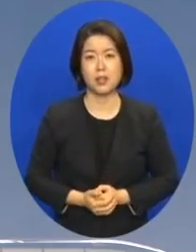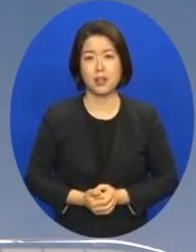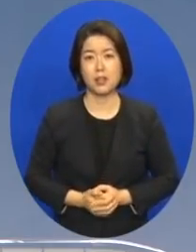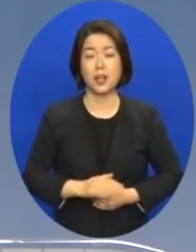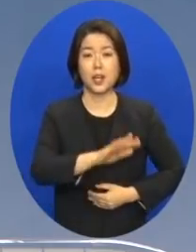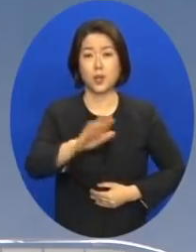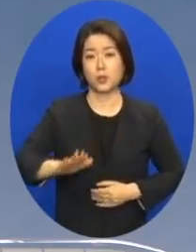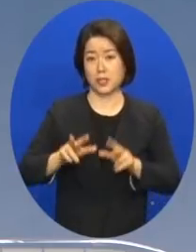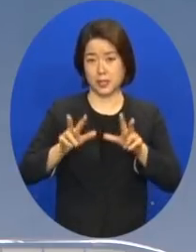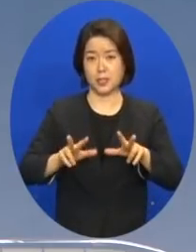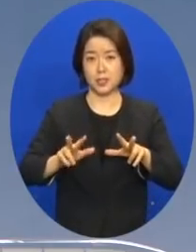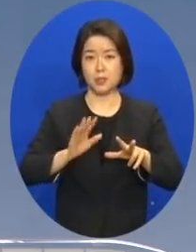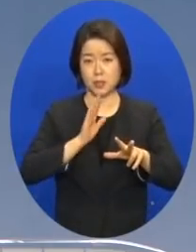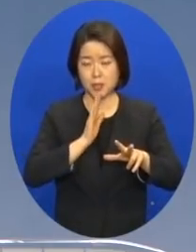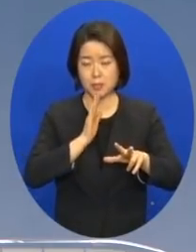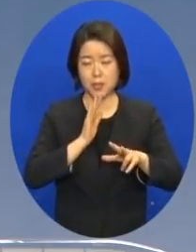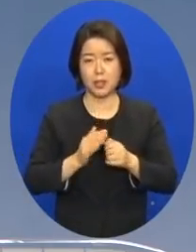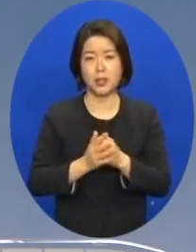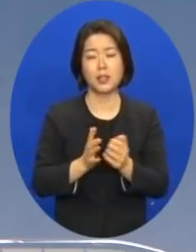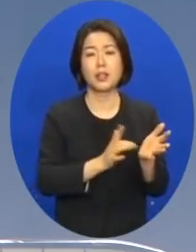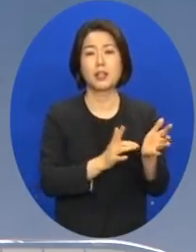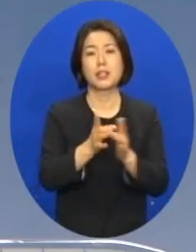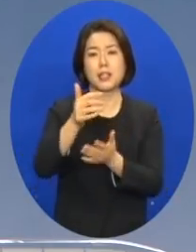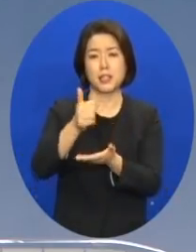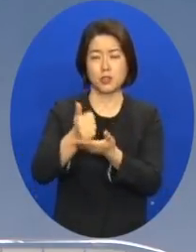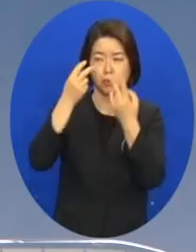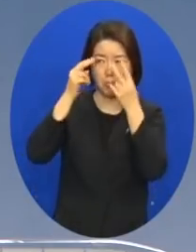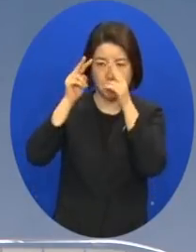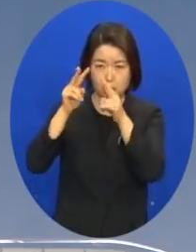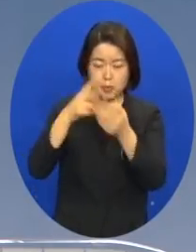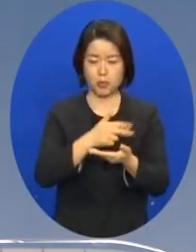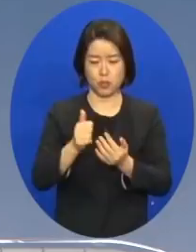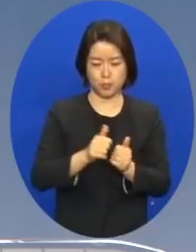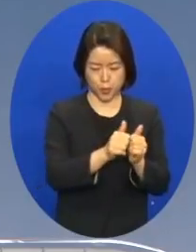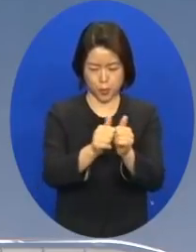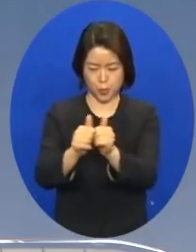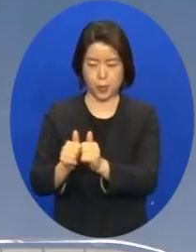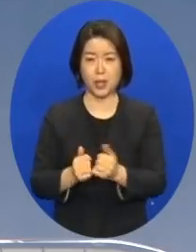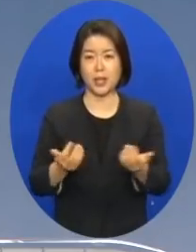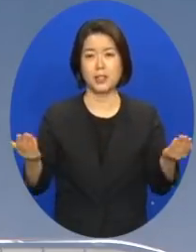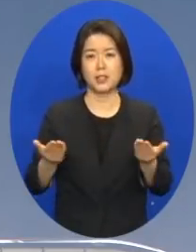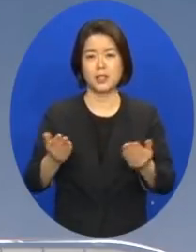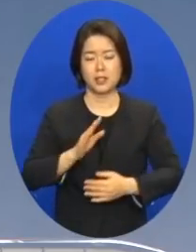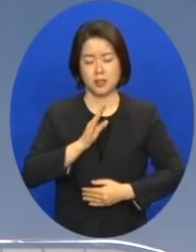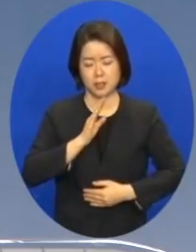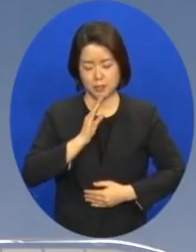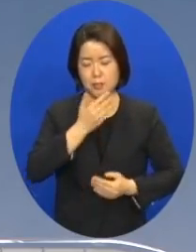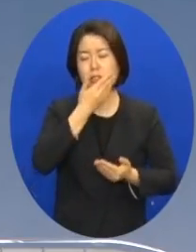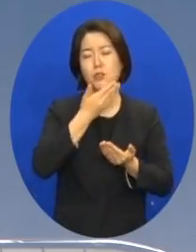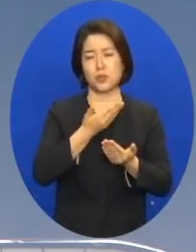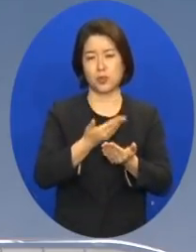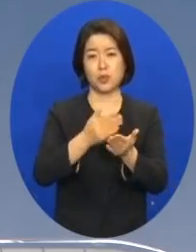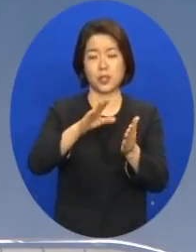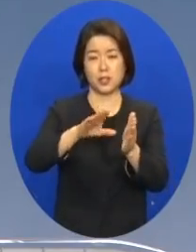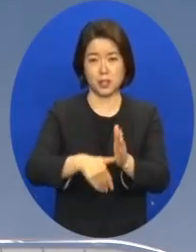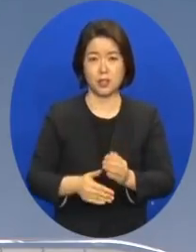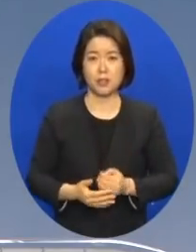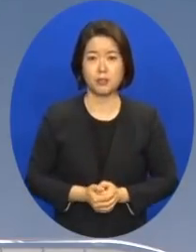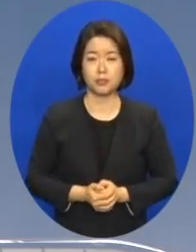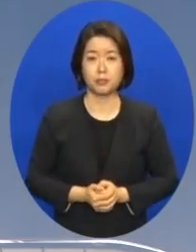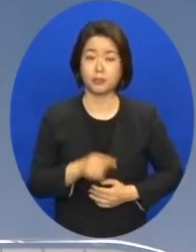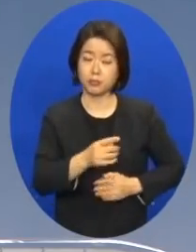우리가 지금이야말로 예수님 바라보고 주님과 동행하는 일이 매우 중요한 때입니다.